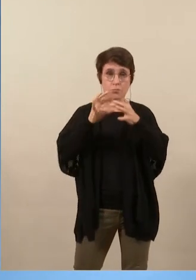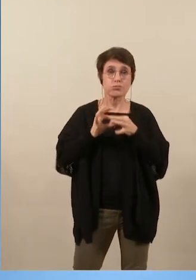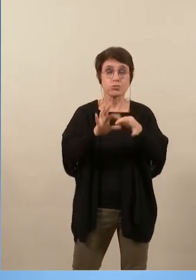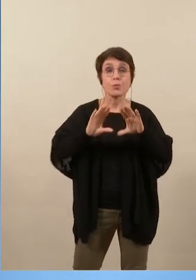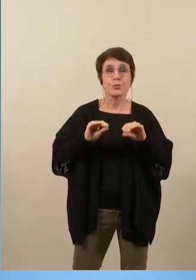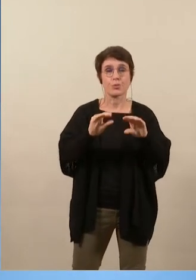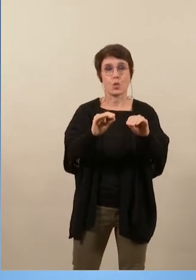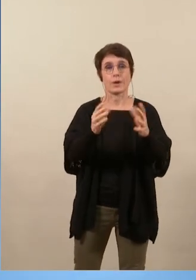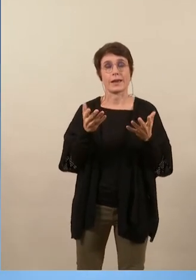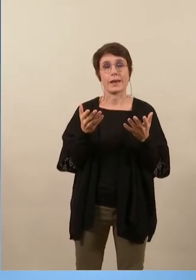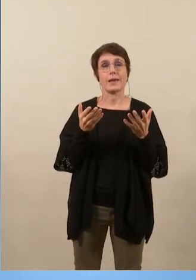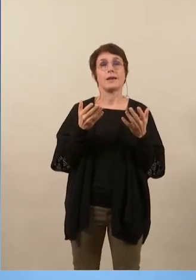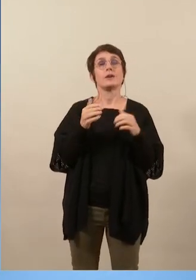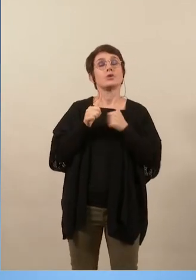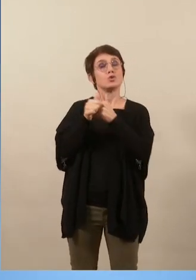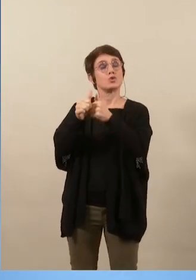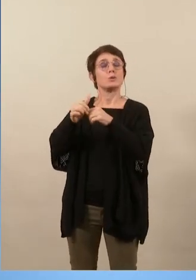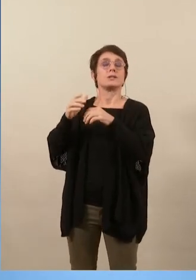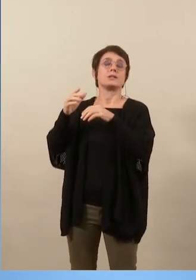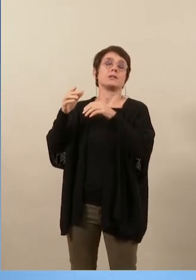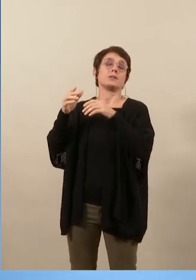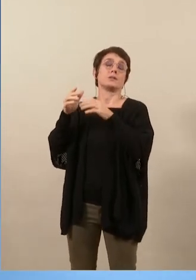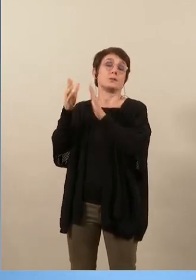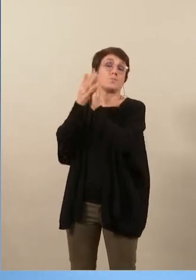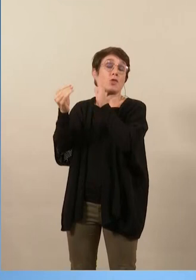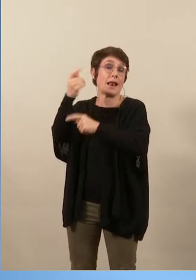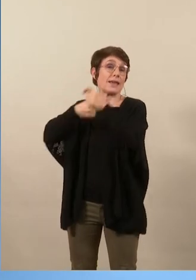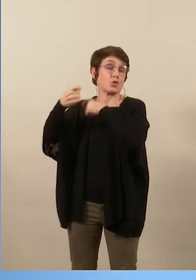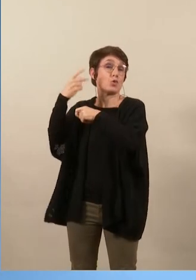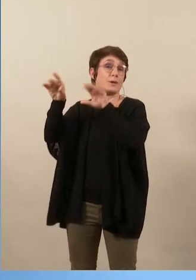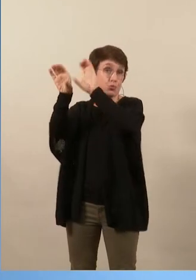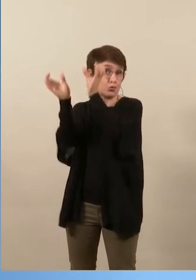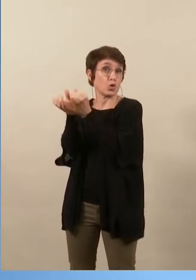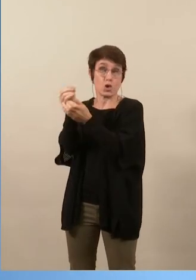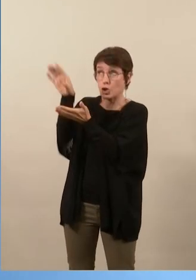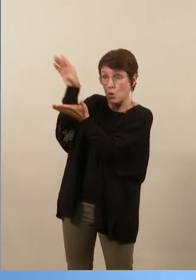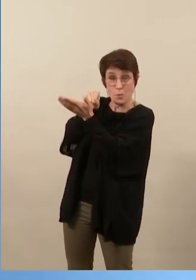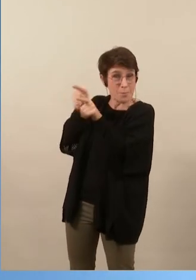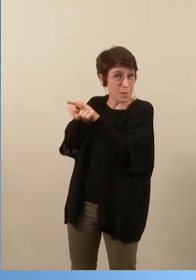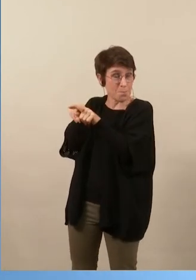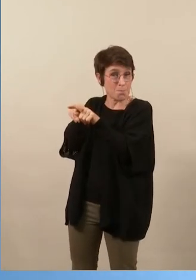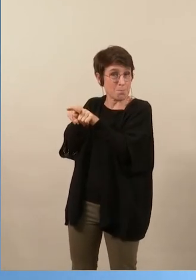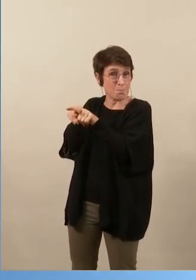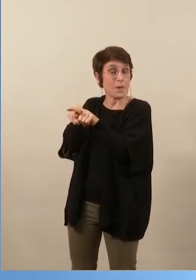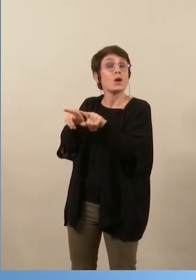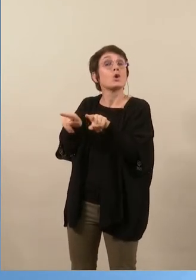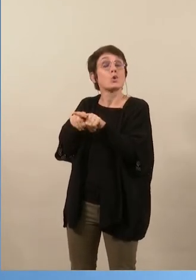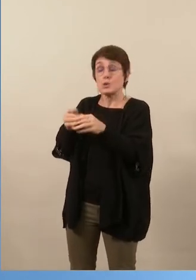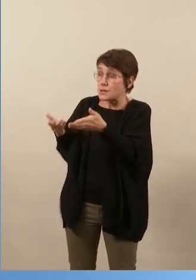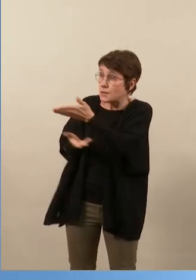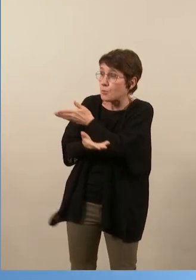le le donut economics action Lab de K rworth mais aussi avec la la communauté euh